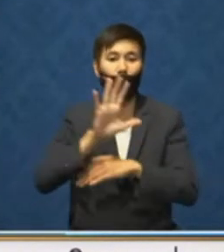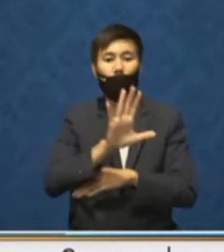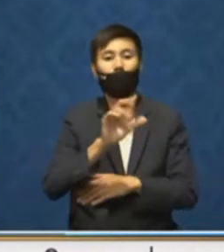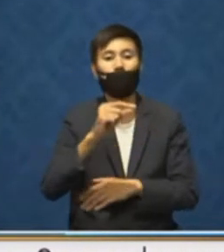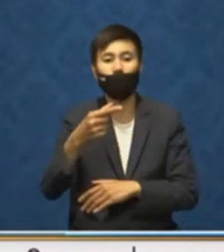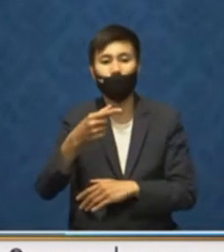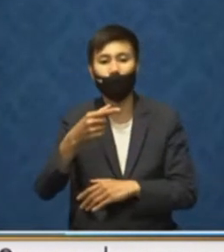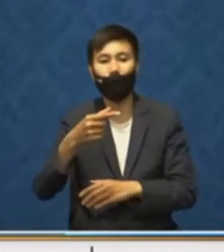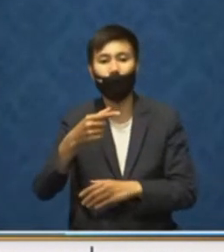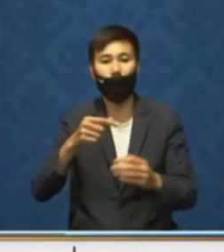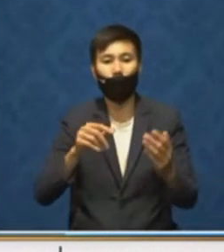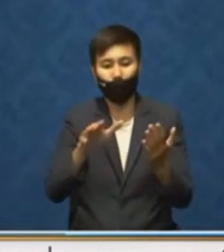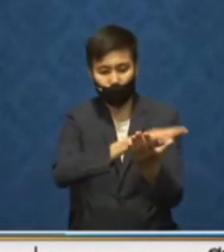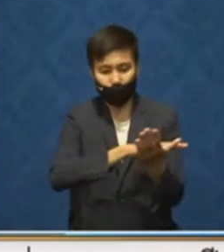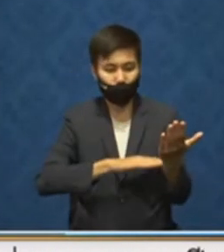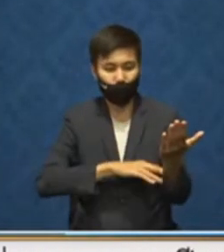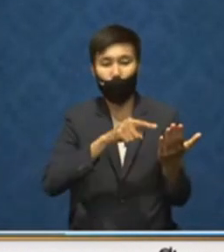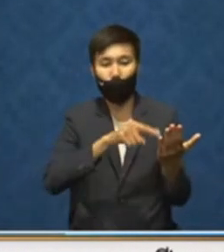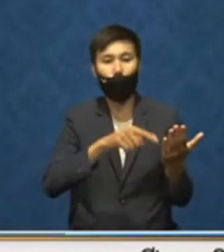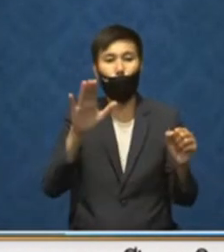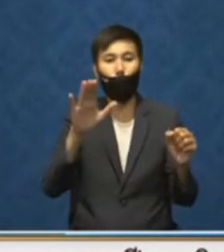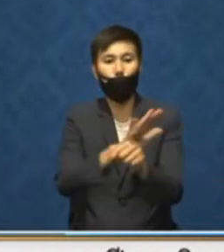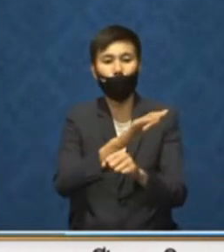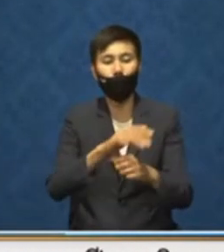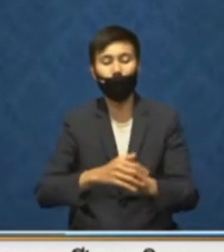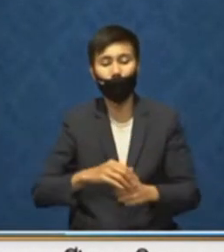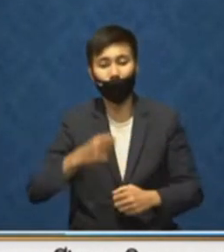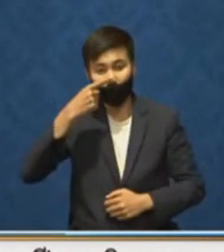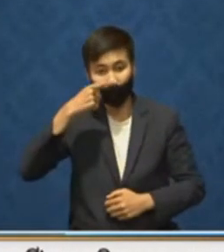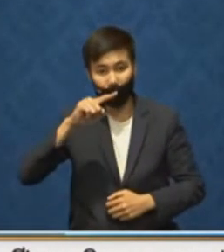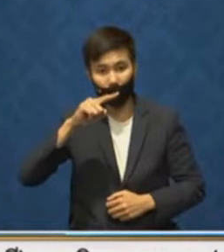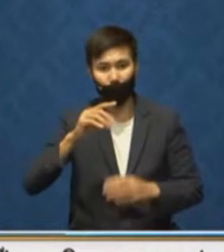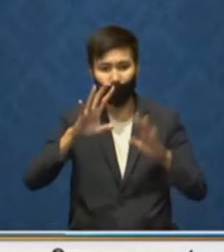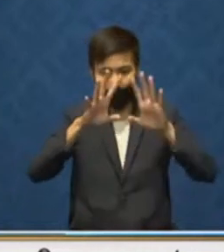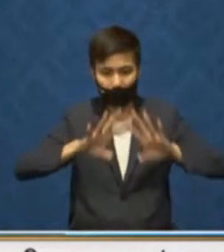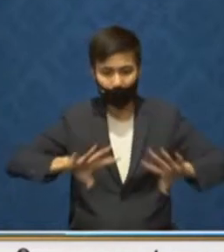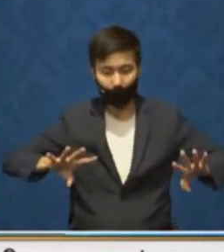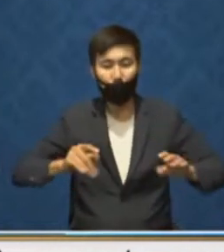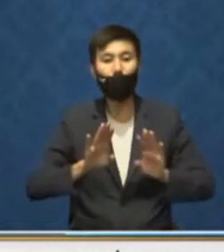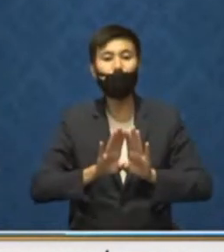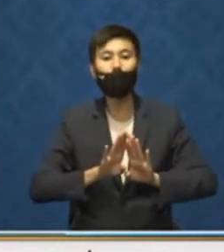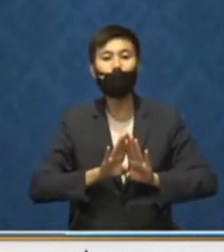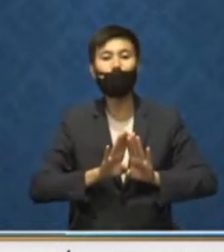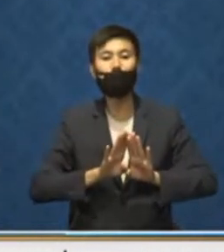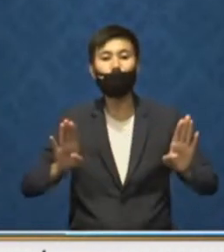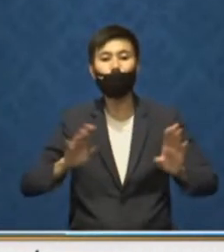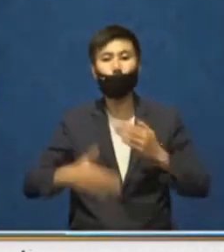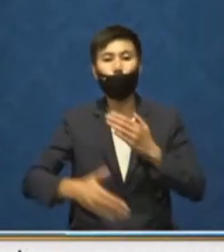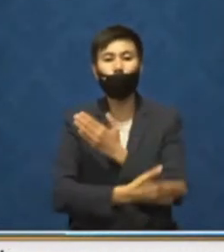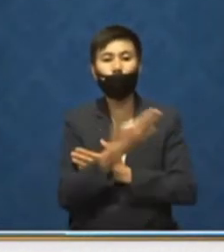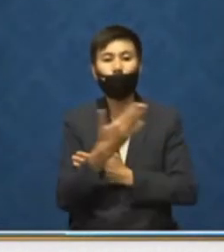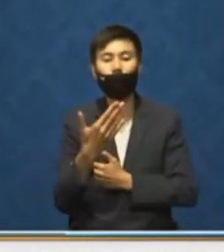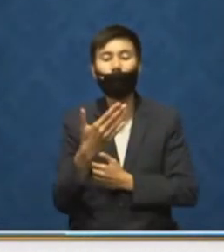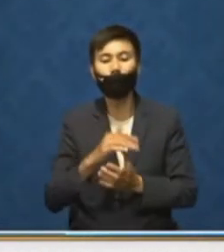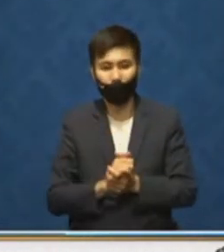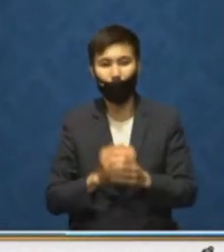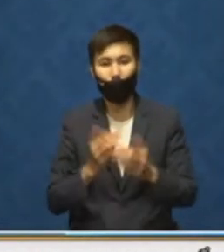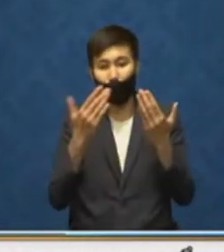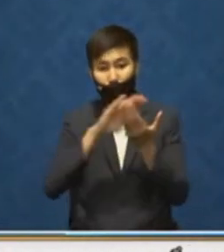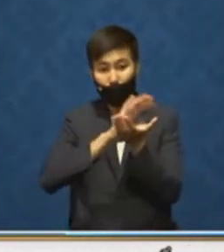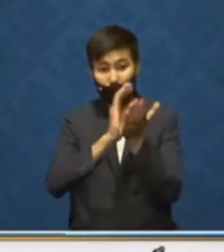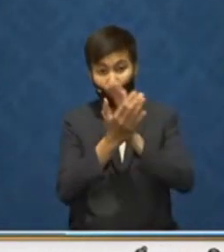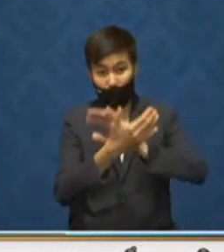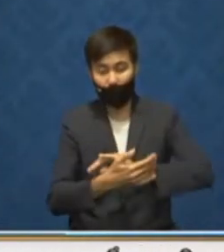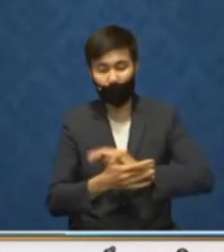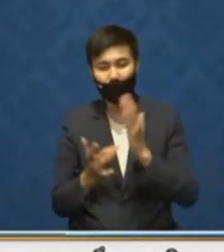ภูมิภาคซึ่งเราก็นับได้ว่าเป็นประเทศแรกในอาเซียนที่พร้อมเปิดประตูสู่โอกาสและการเปลี่ยนผ่านสู่โลกอยู่เต้ามีโครงใคร